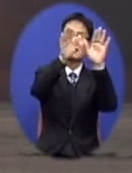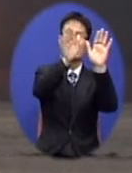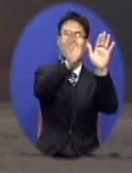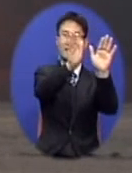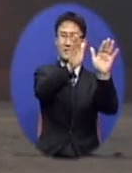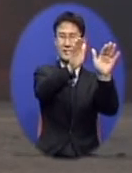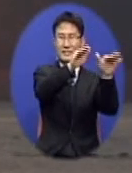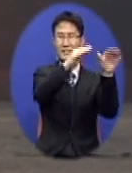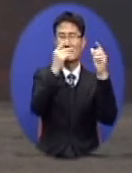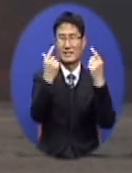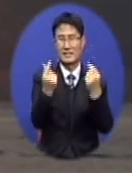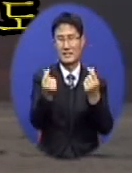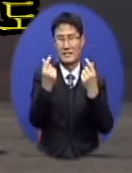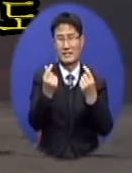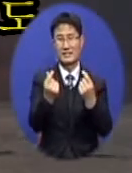가더니